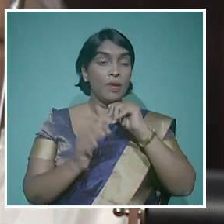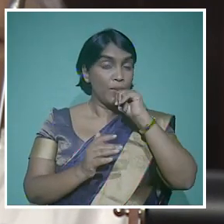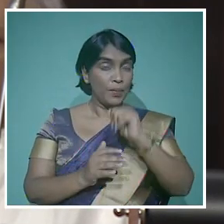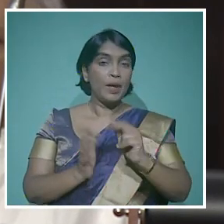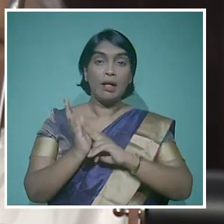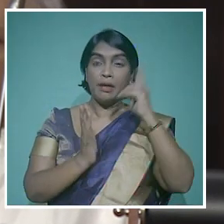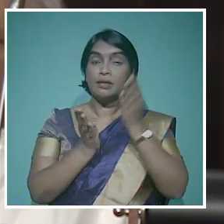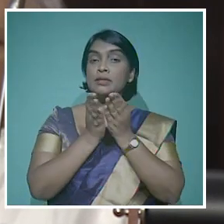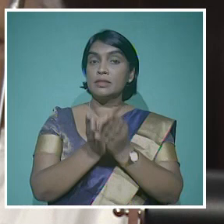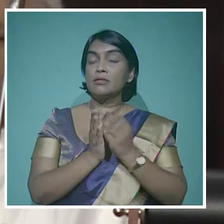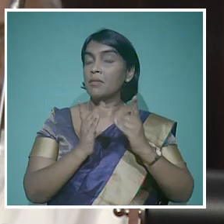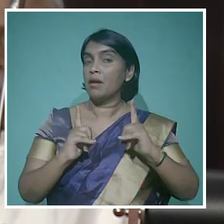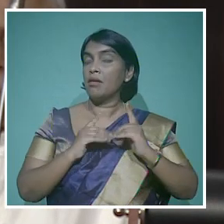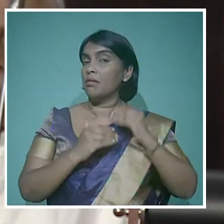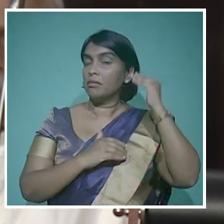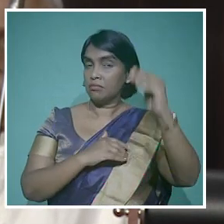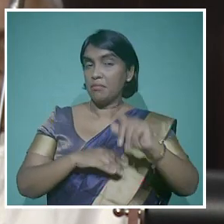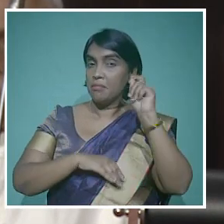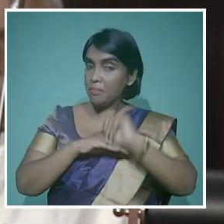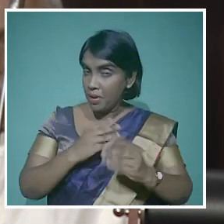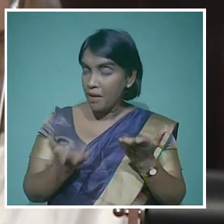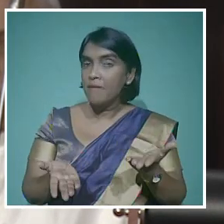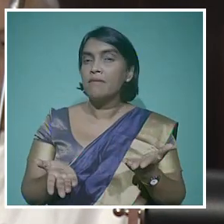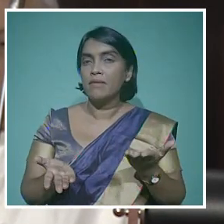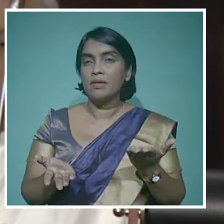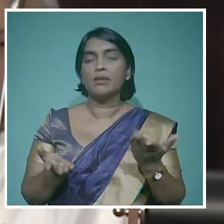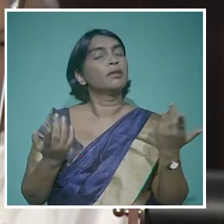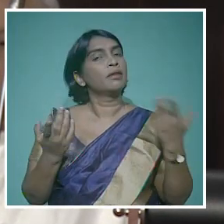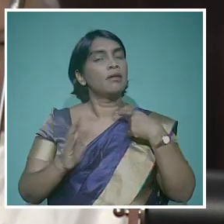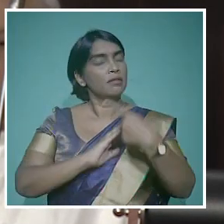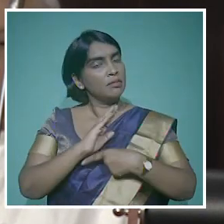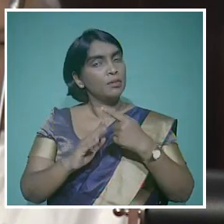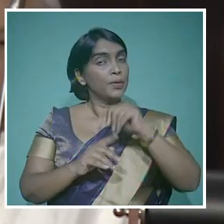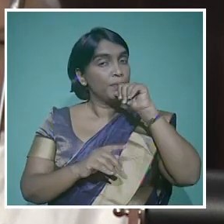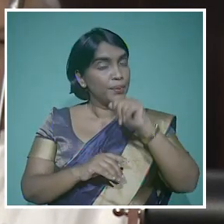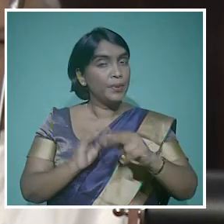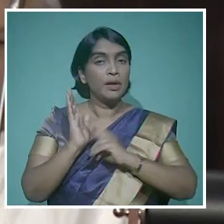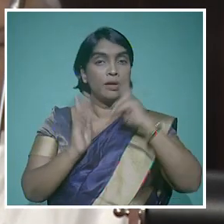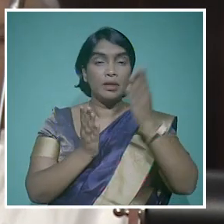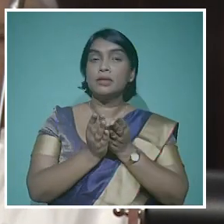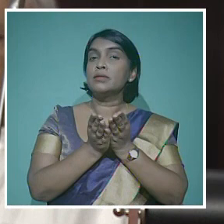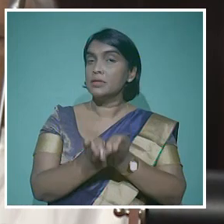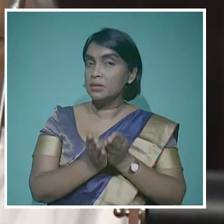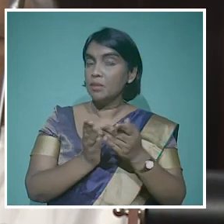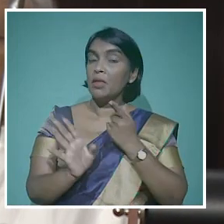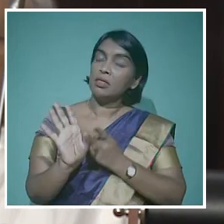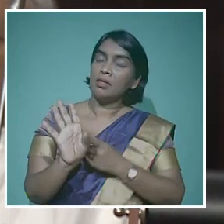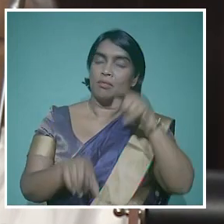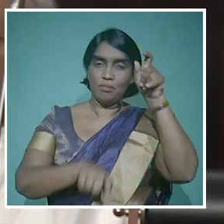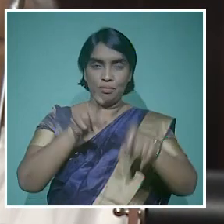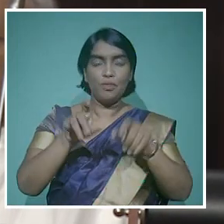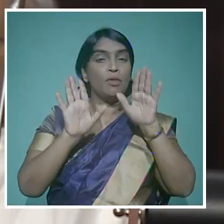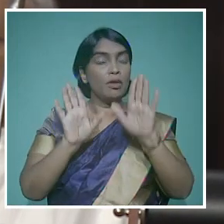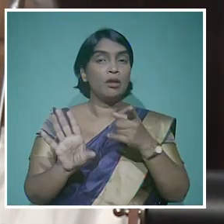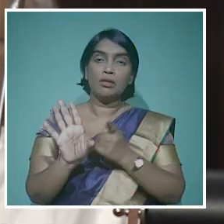සම්පත් වෙනුවෙන් අනාගතයක් නිර්මාණය කර දී තිබෙනවද? අපේ රටේ සැබෑ ජාතික සම්පත තරුණ පරපුරයි. ඒ